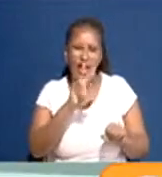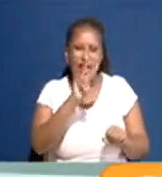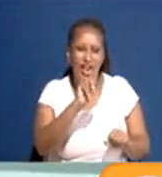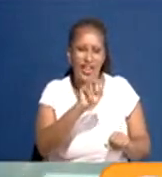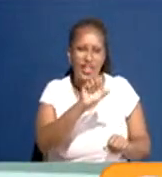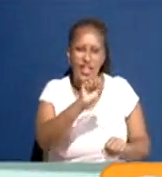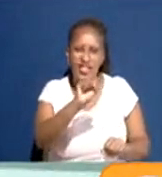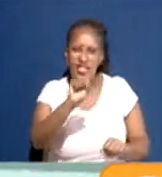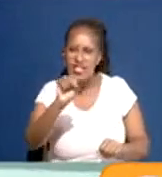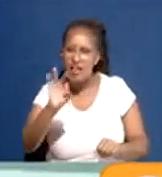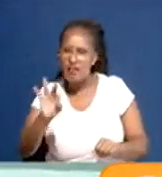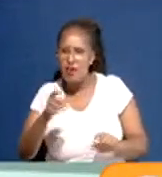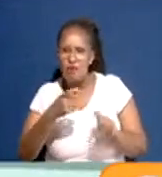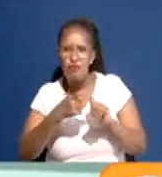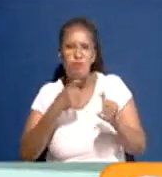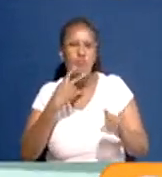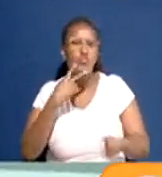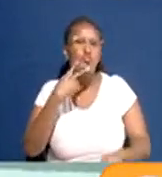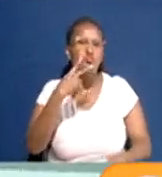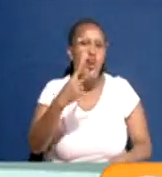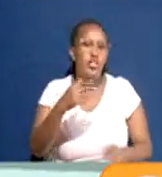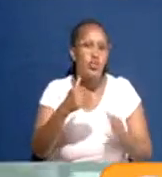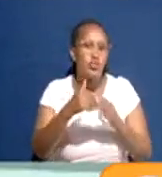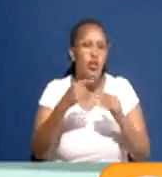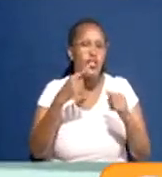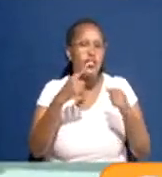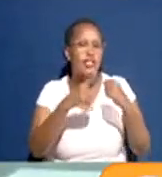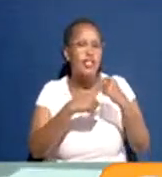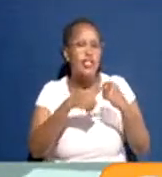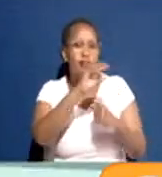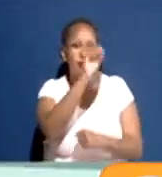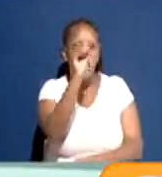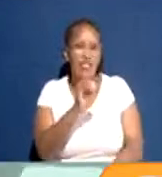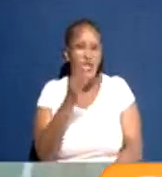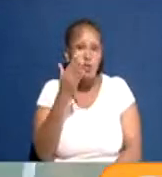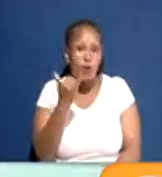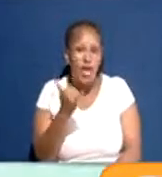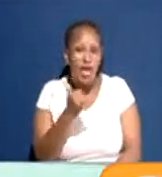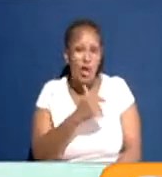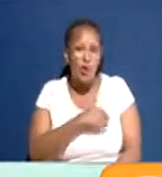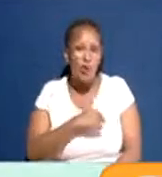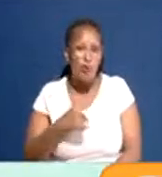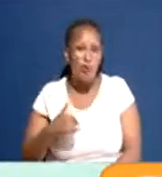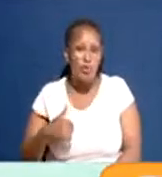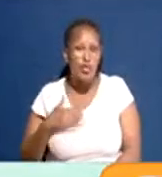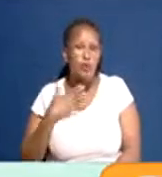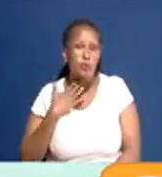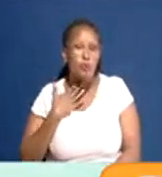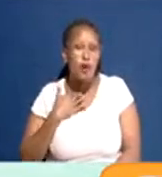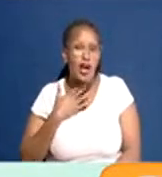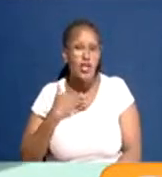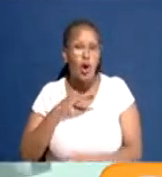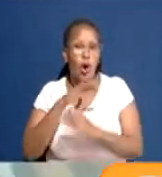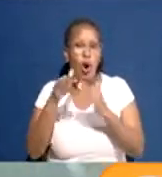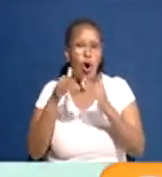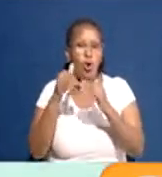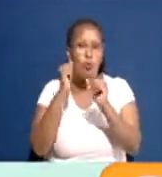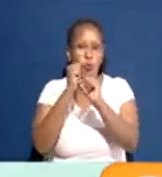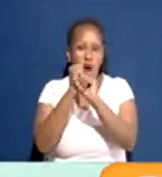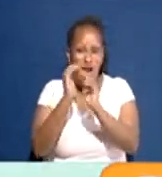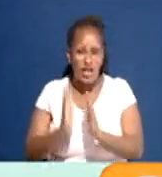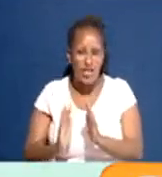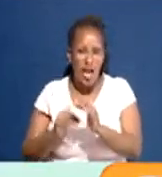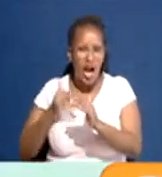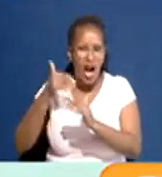NSSF kutoka shilingi 200 mpaka 6% ni kwa sababu tunataka wafanyikazi wetu baada